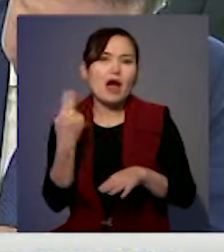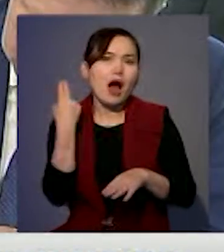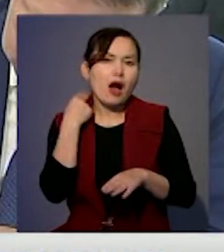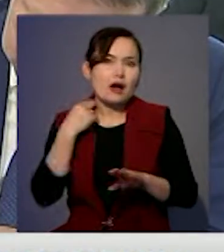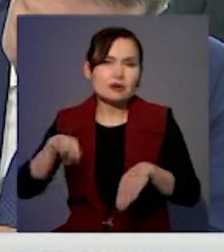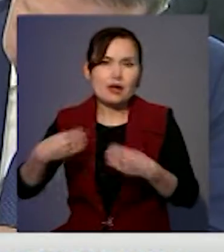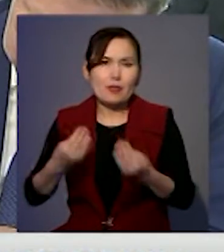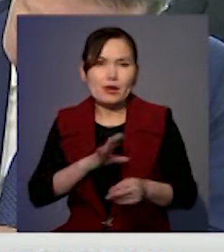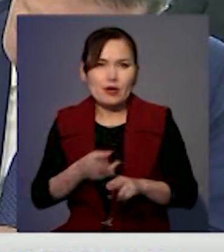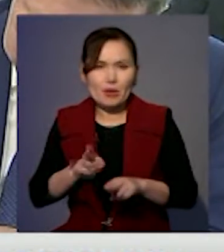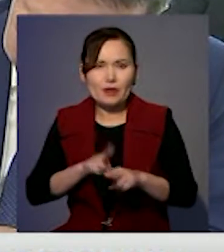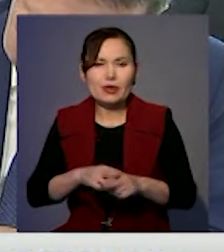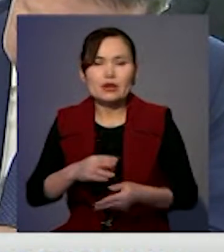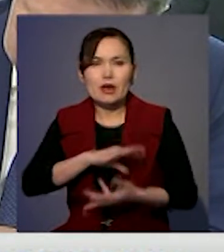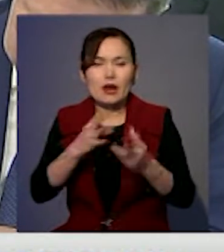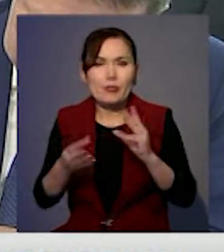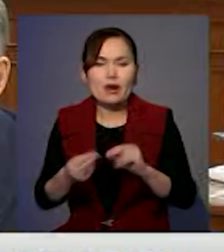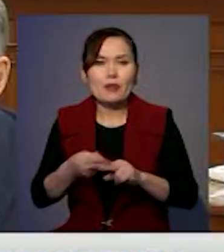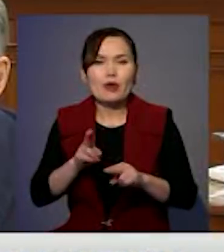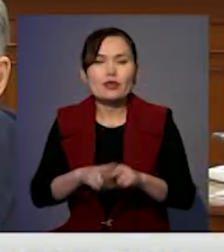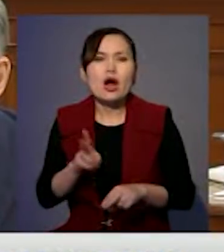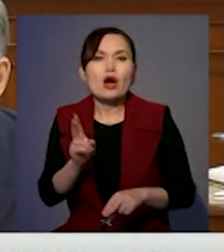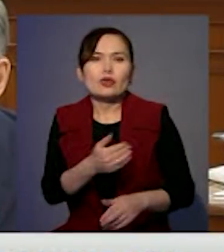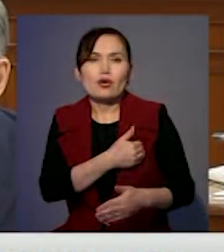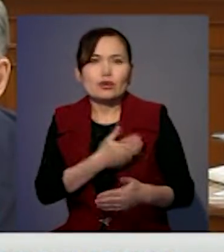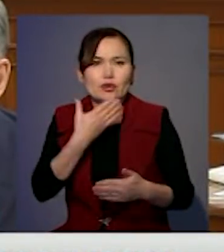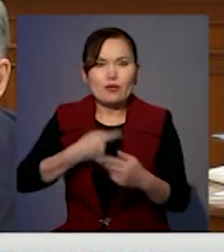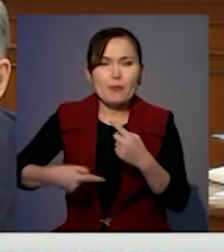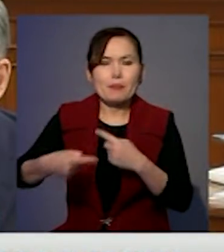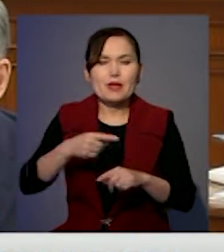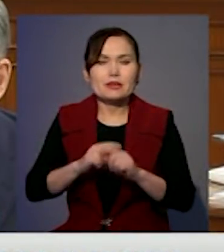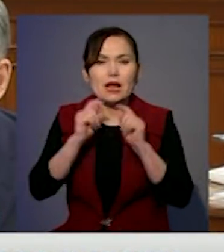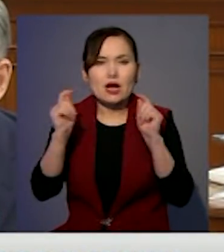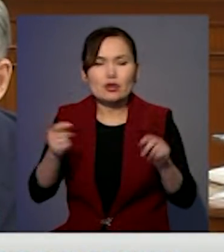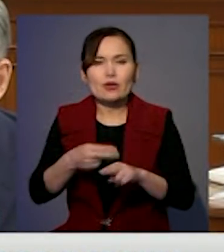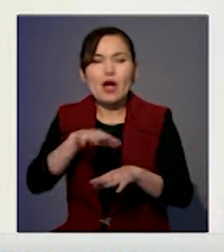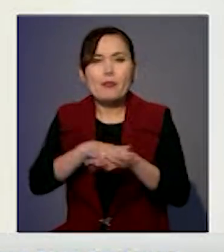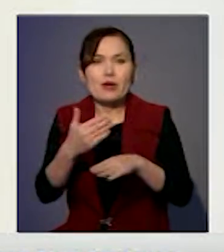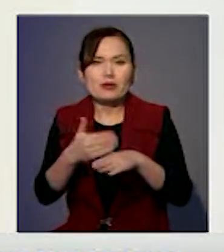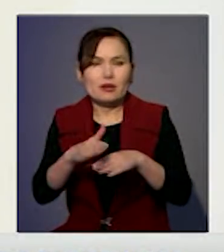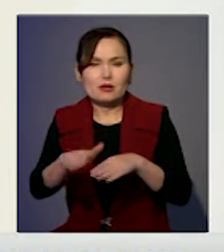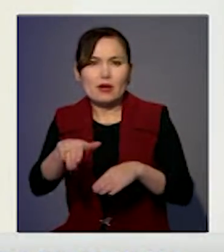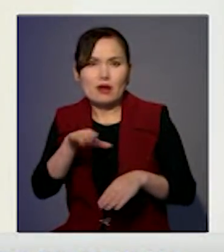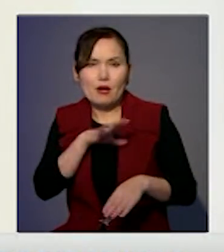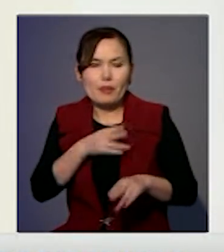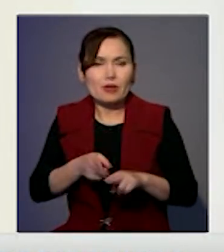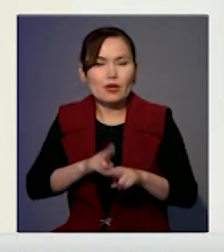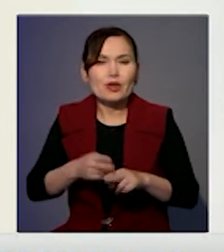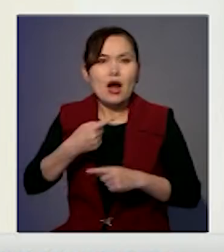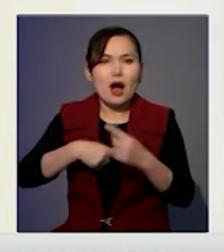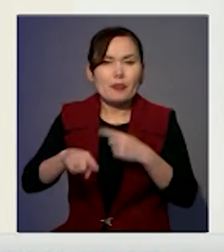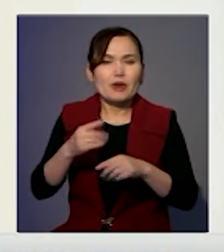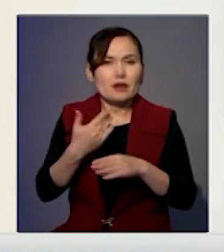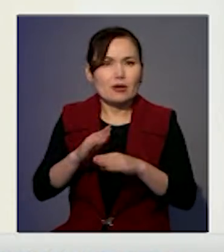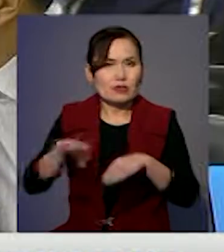шағын бизнеске қатысты. Себебі олар жеке капиталы болмаса да төмен үстемақымен жаңадан несие алғысы келеді. Ал